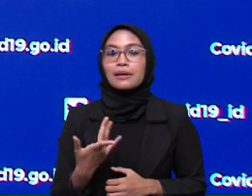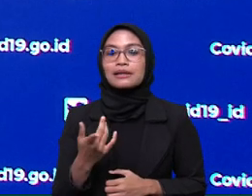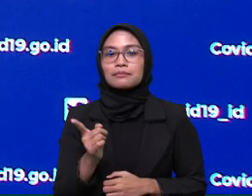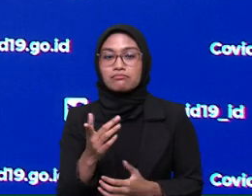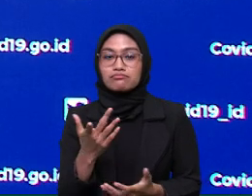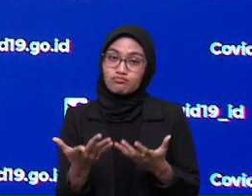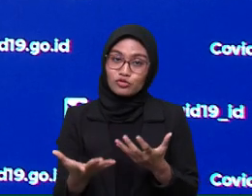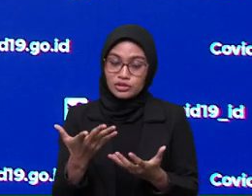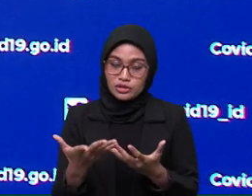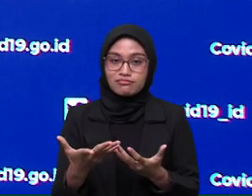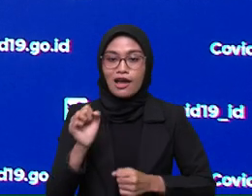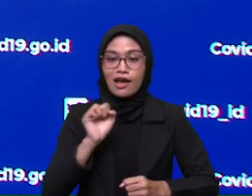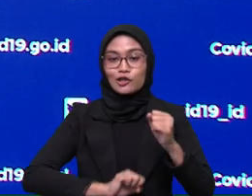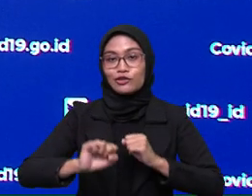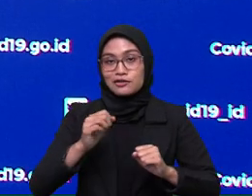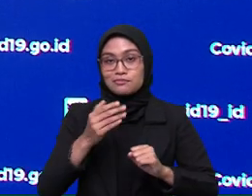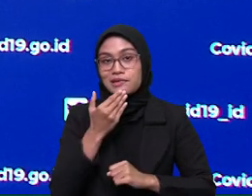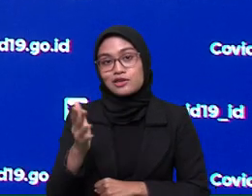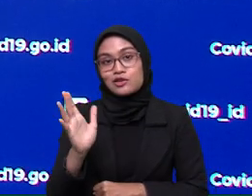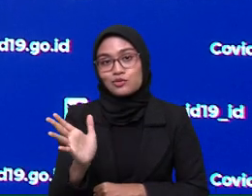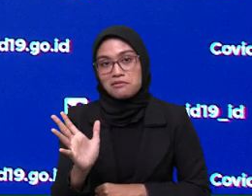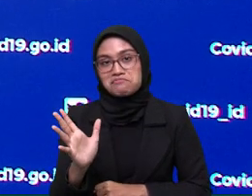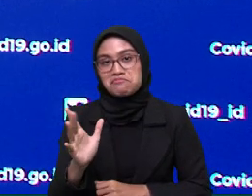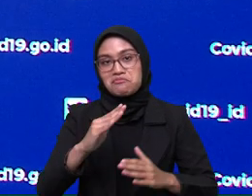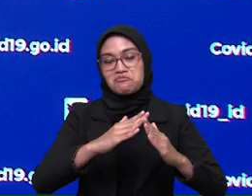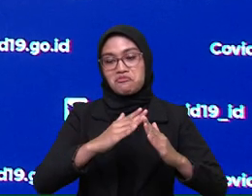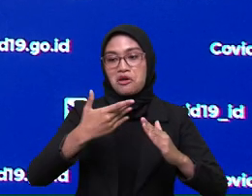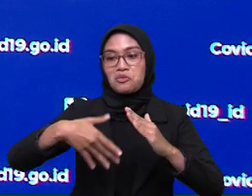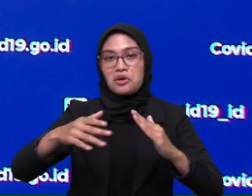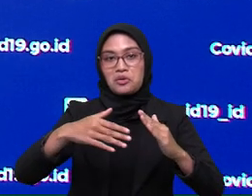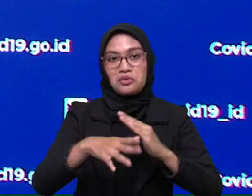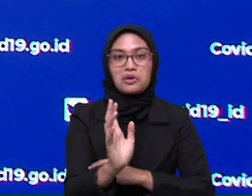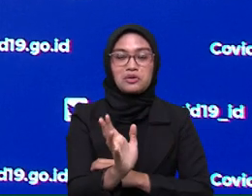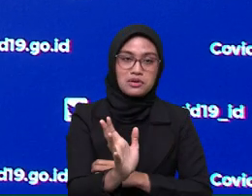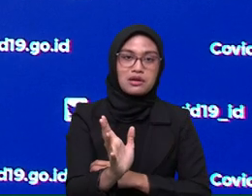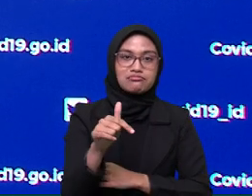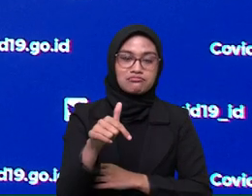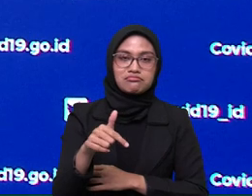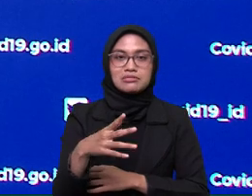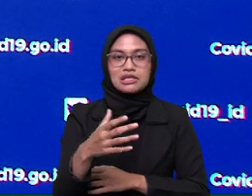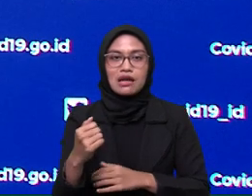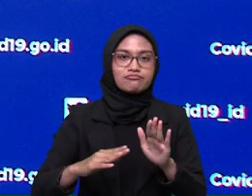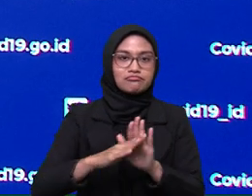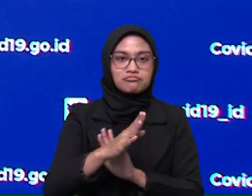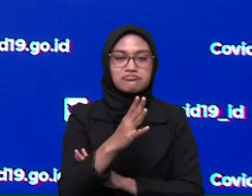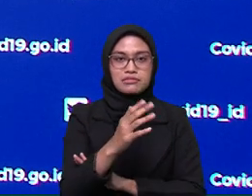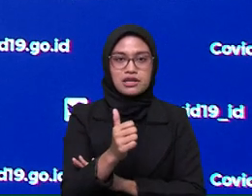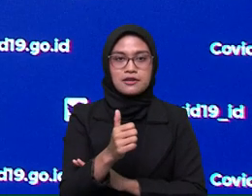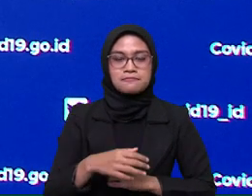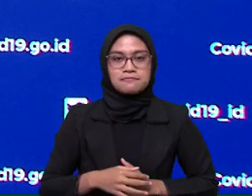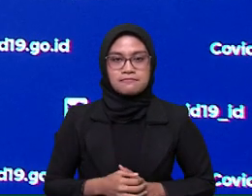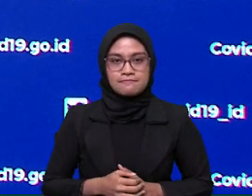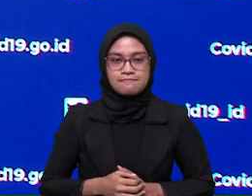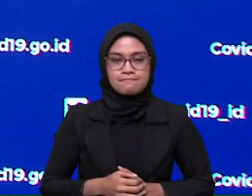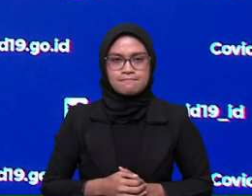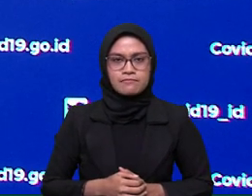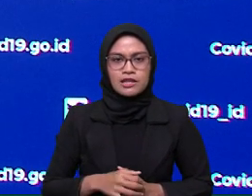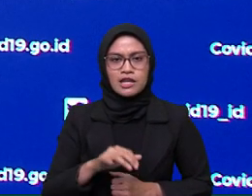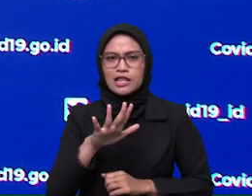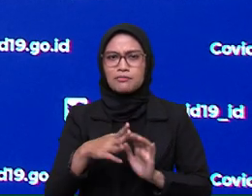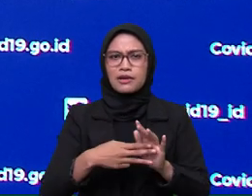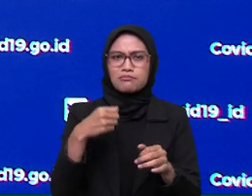masyarakat Hai data dari Google mobility pertanggal 10 Jun 2012 malima